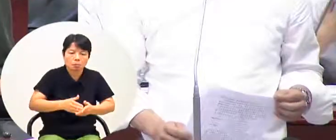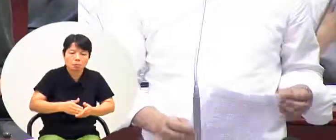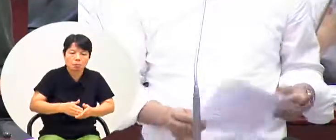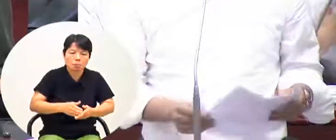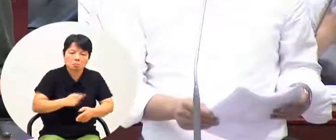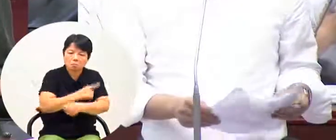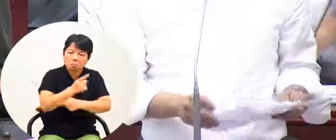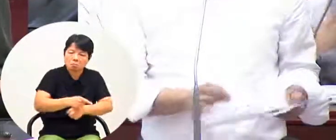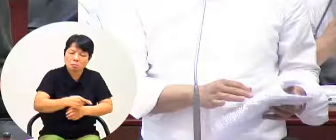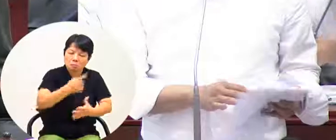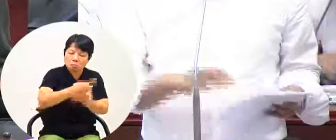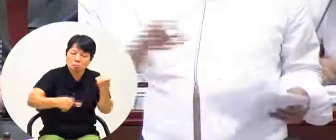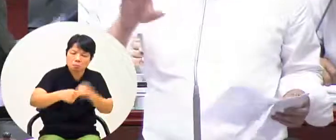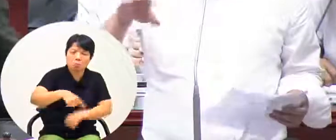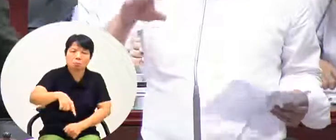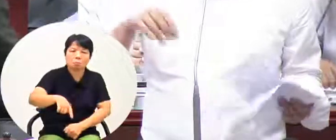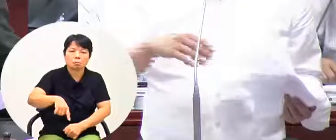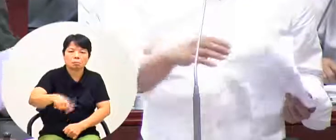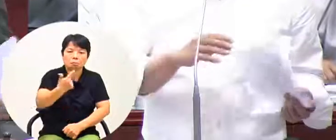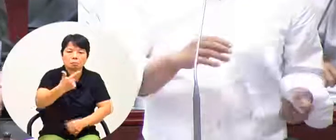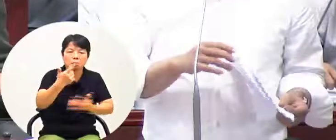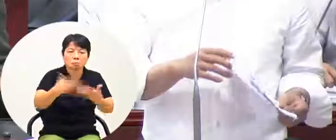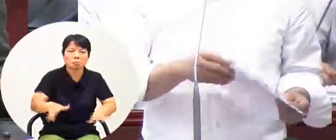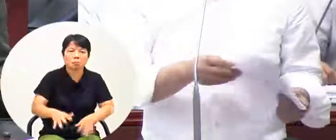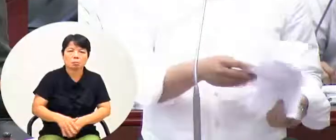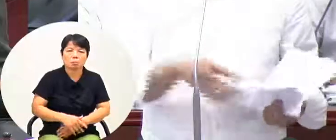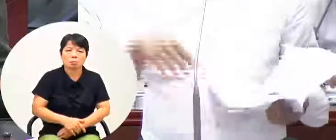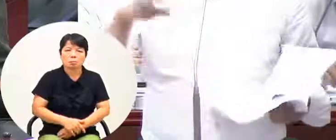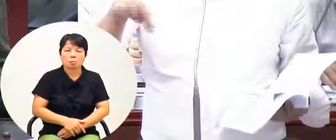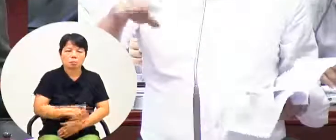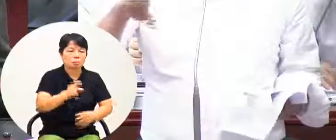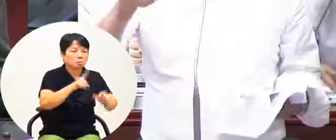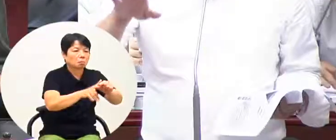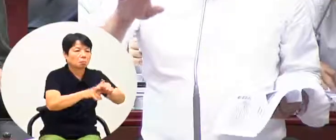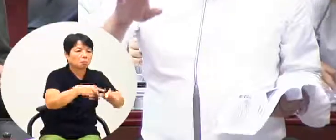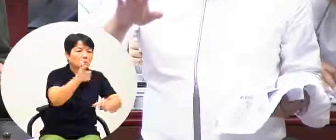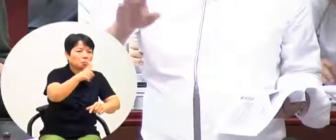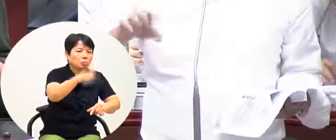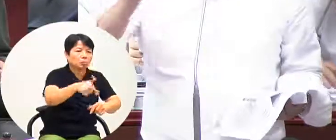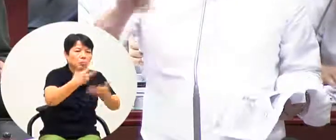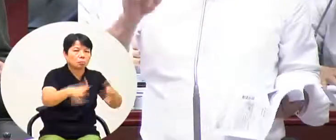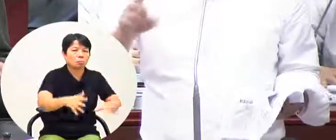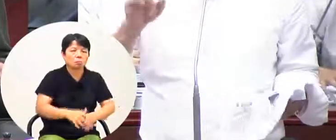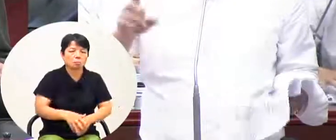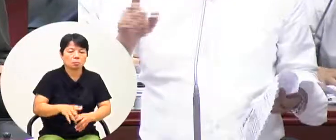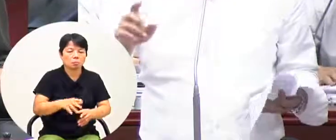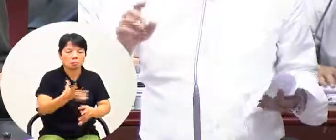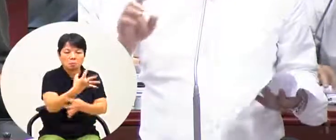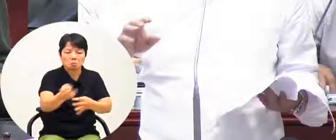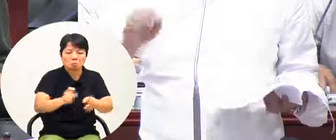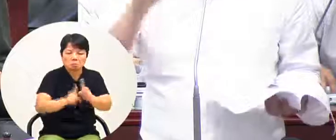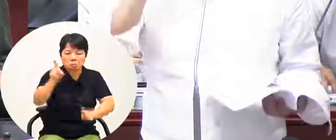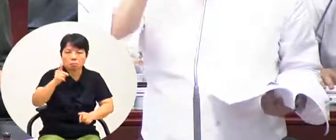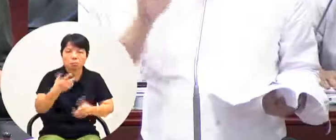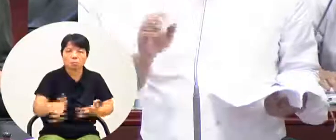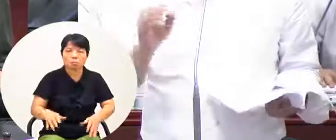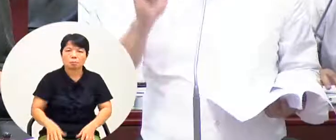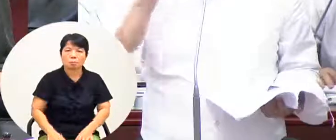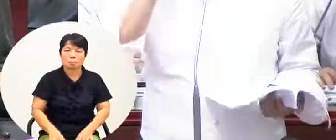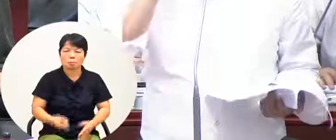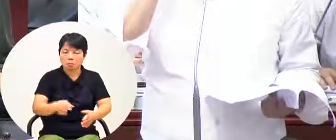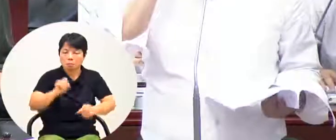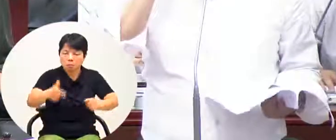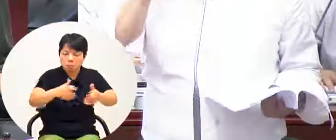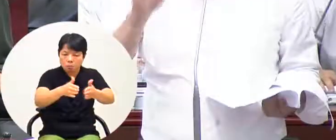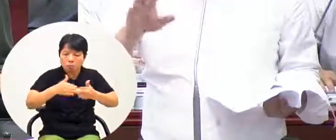呢，我们才600。那个数据差得太远了。 我跟议员报告，这个600多不是说有需要只有600多。 我知道你现在知道的是这样，其